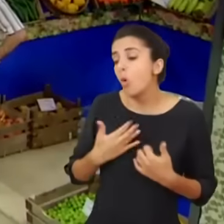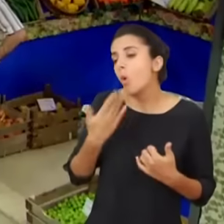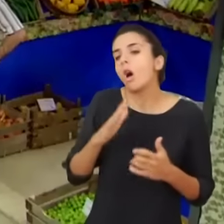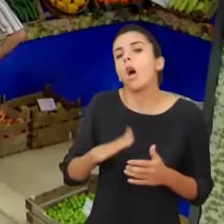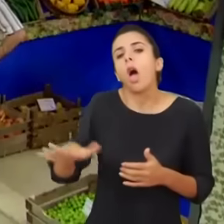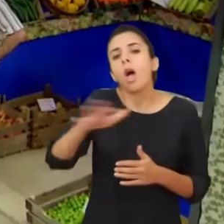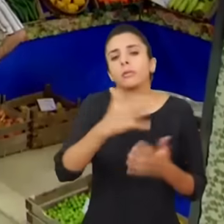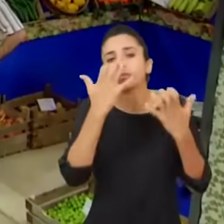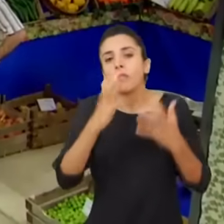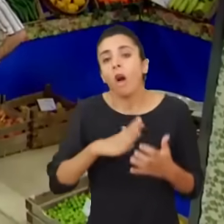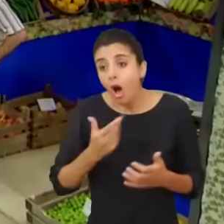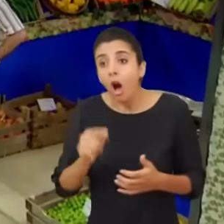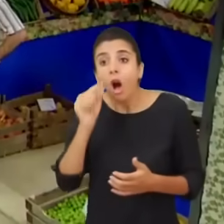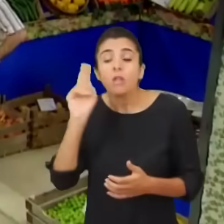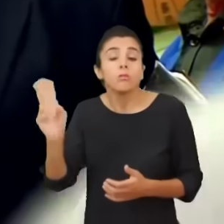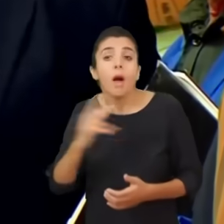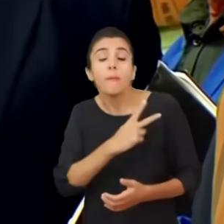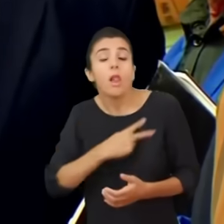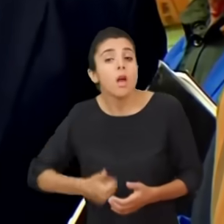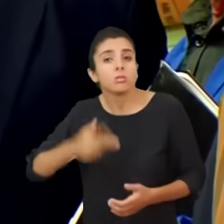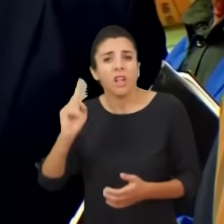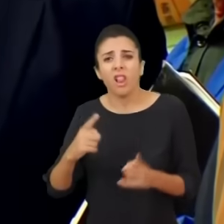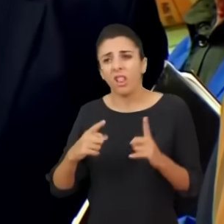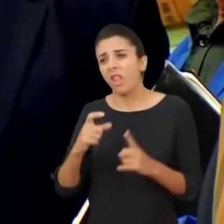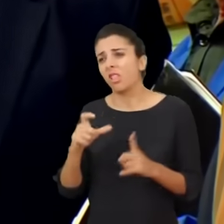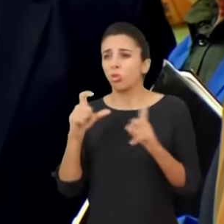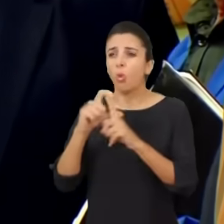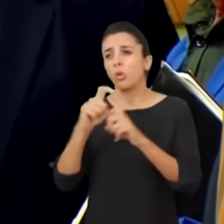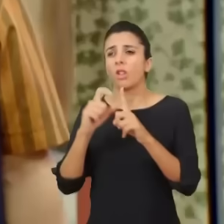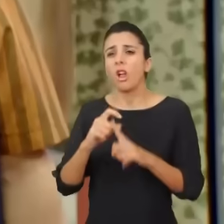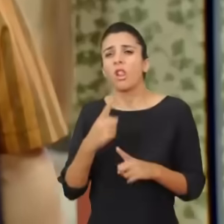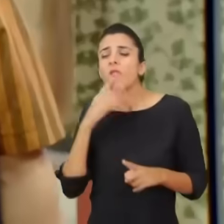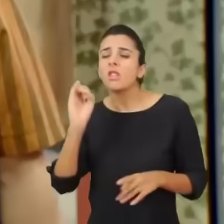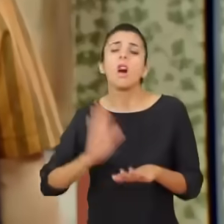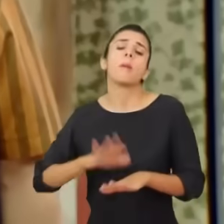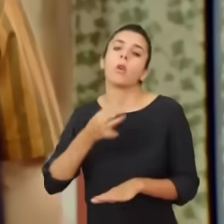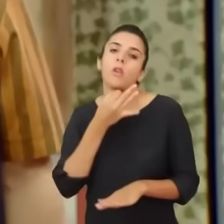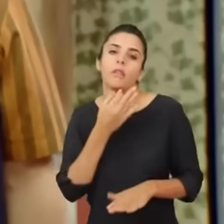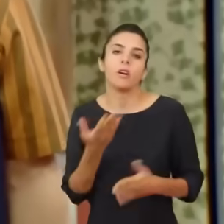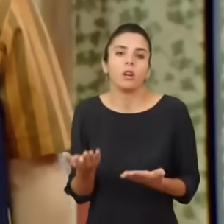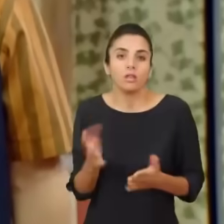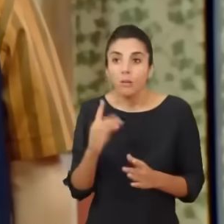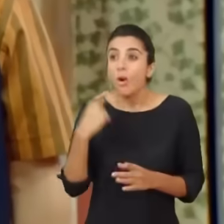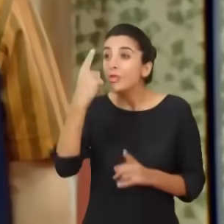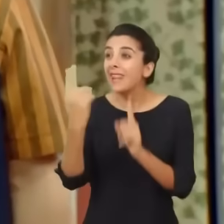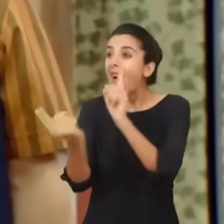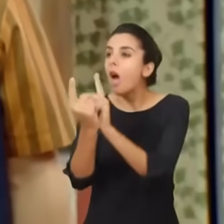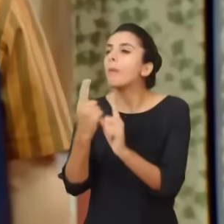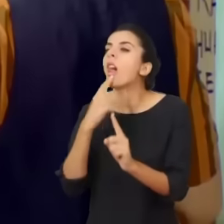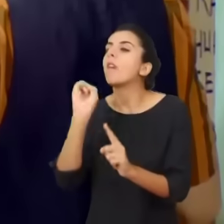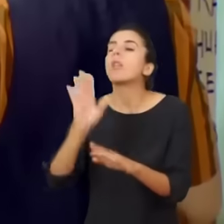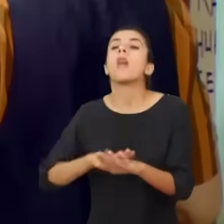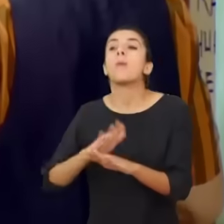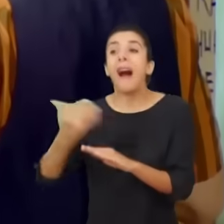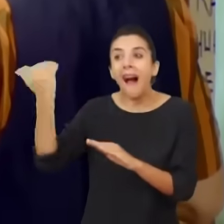başkanı artık ya. Allah Allah. Domat momat deyip durma adama ya, ayıp ya. Ya zaten ben yüzüne karşı demiyorum abi. Sizin aranızda söyleyeyim